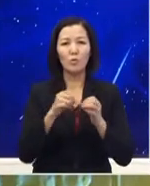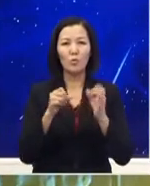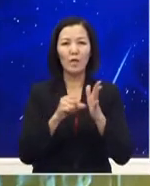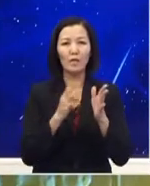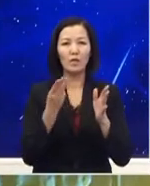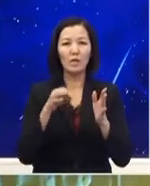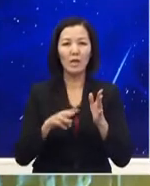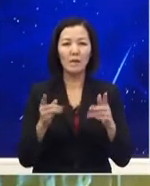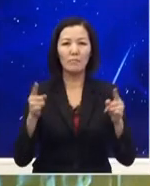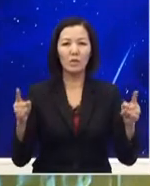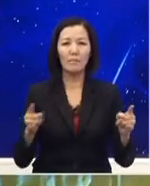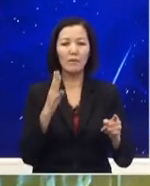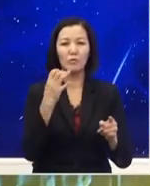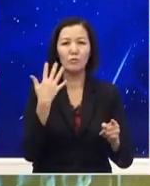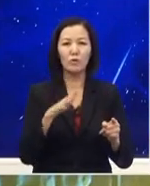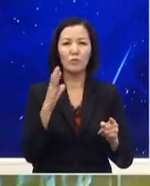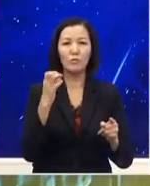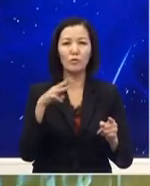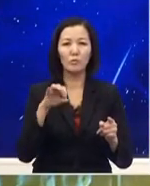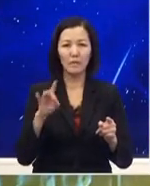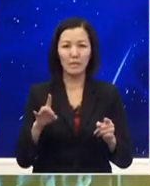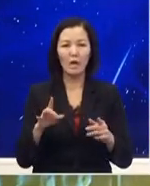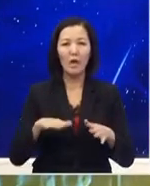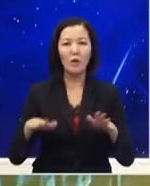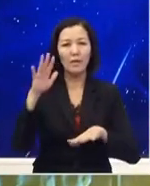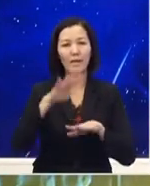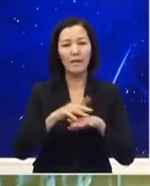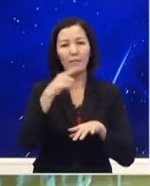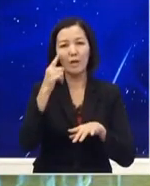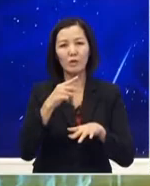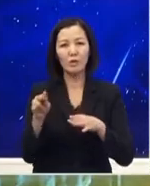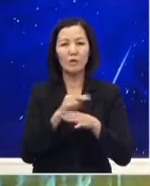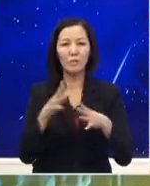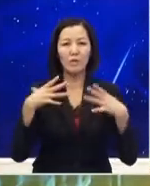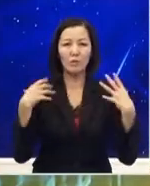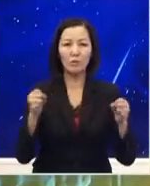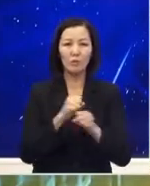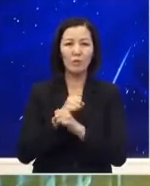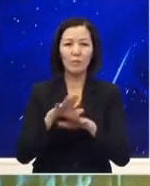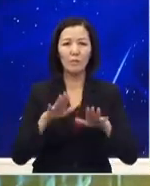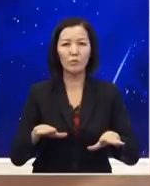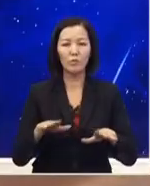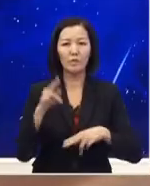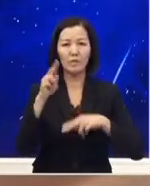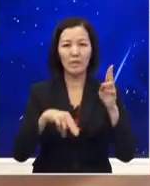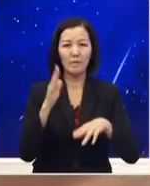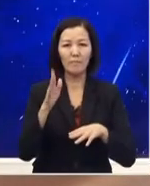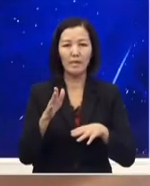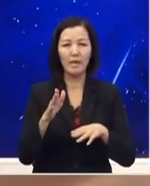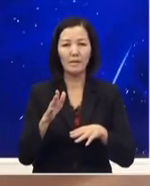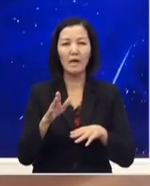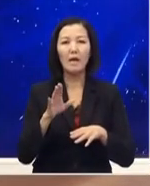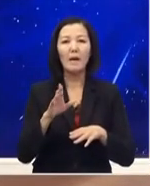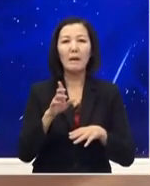болса, жалпақтығы 450-500 метр. Аудан әкімінің айтуынша, мұнда емдеу сауықтыру демалыс орындары салынбақ. Өз